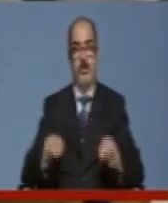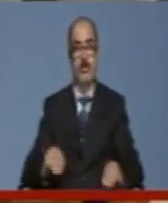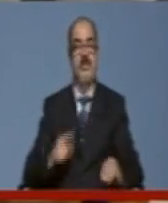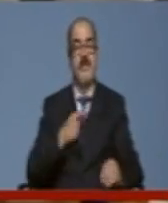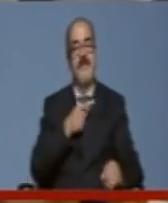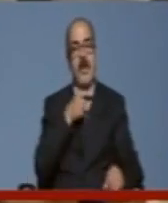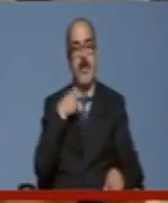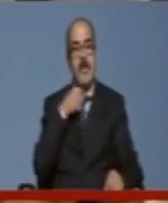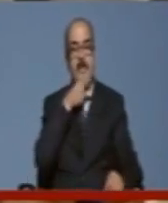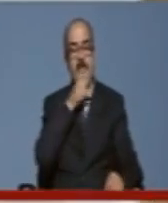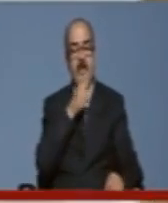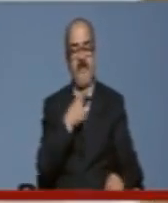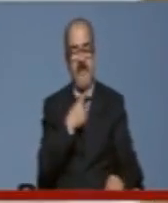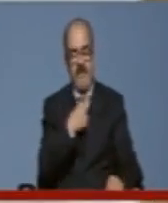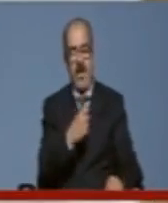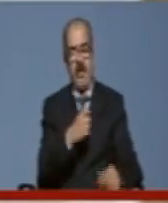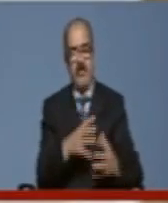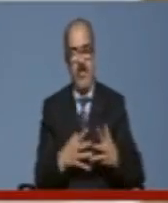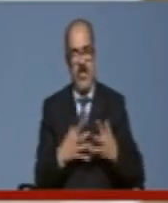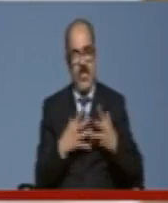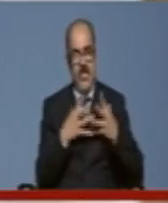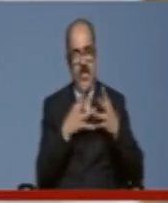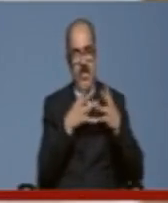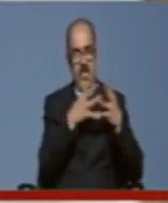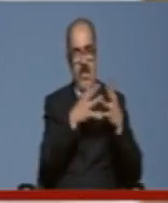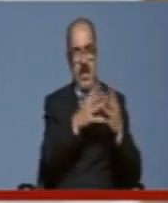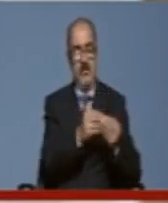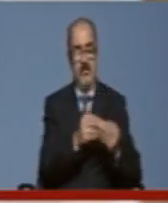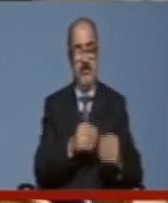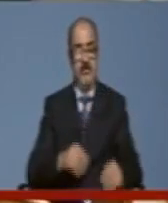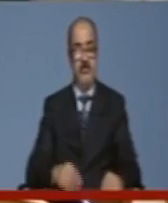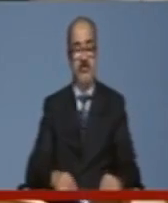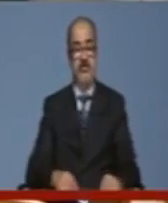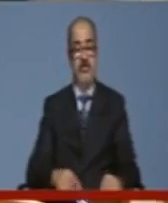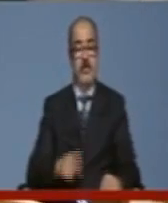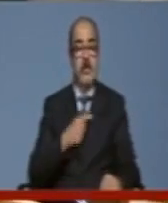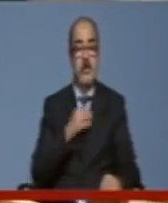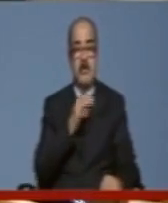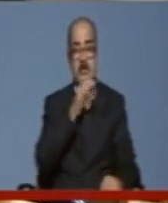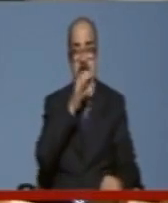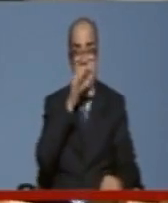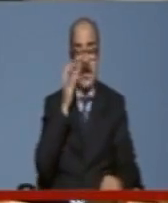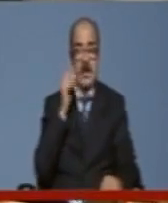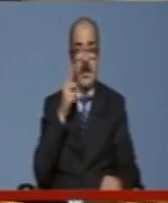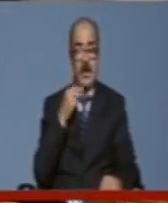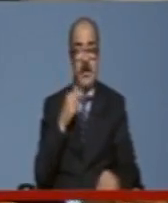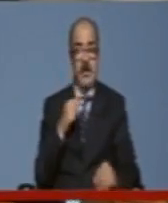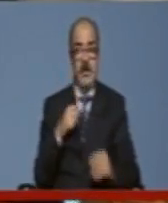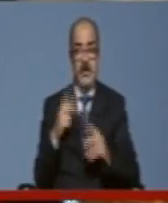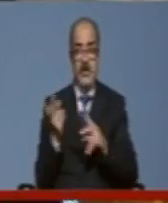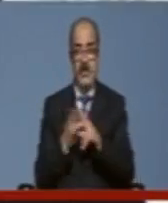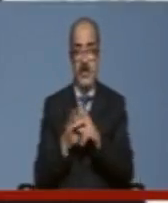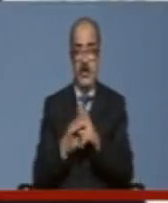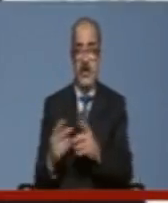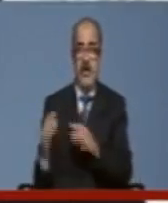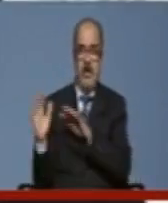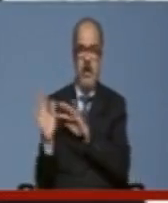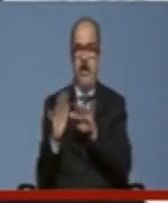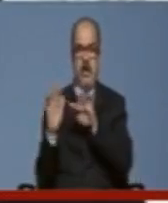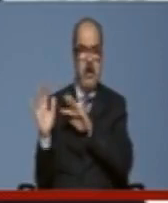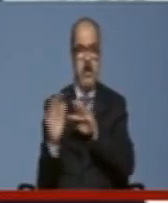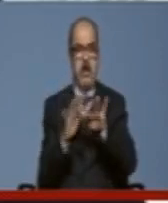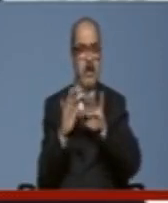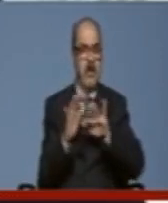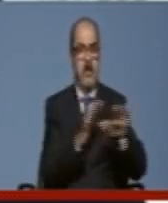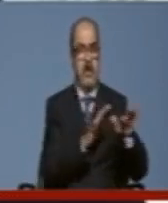ماكرون الحقيقة لفكرة أن عملية النزوح أو الهجرة